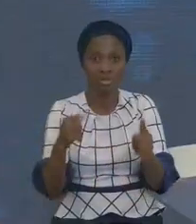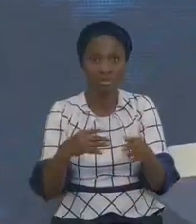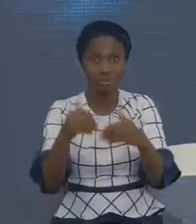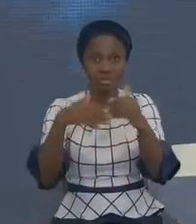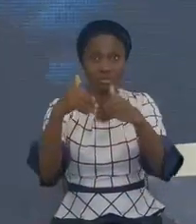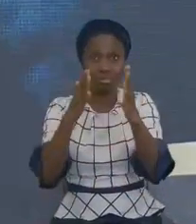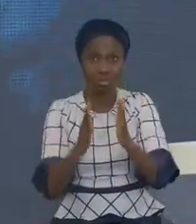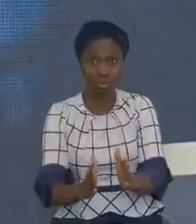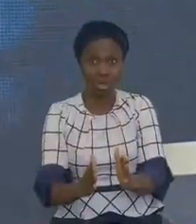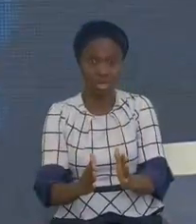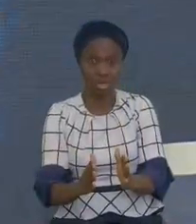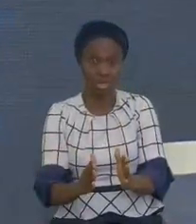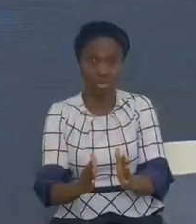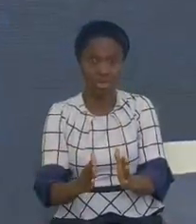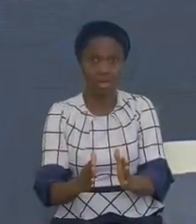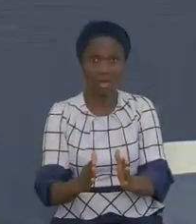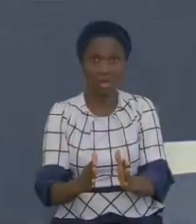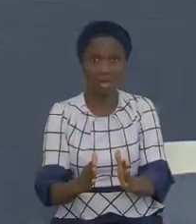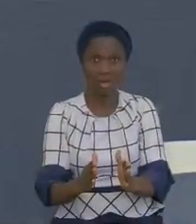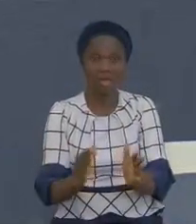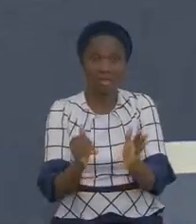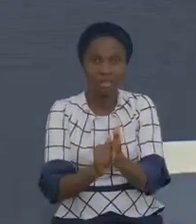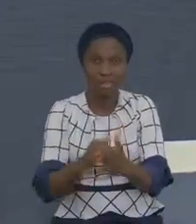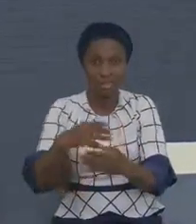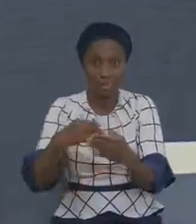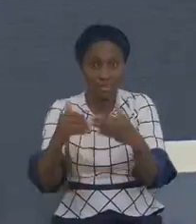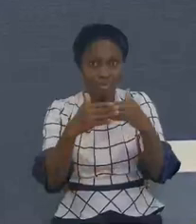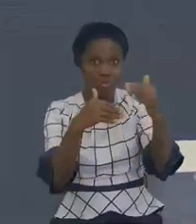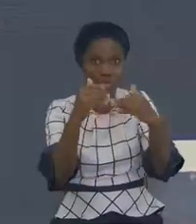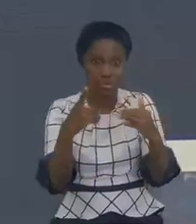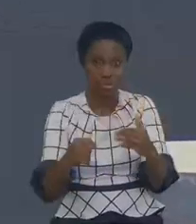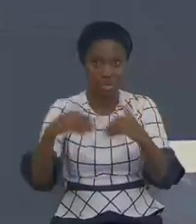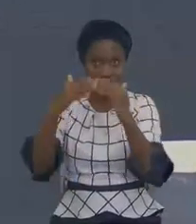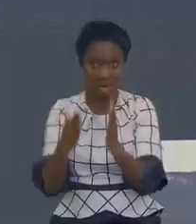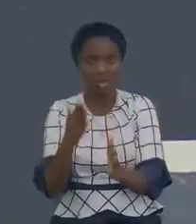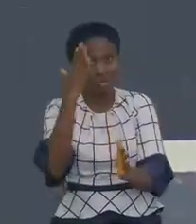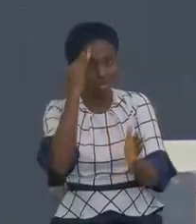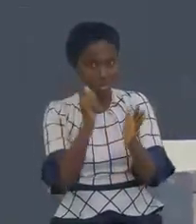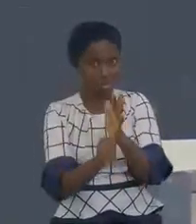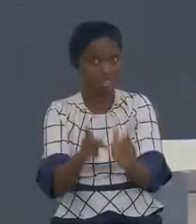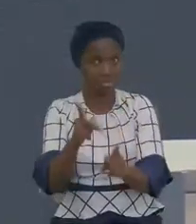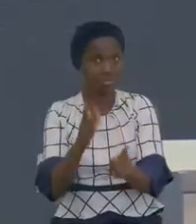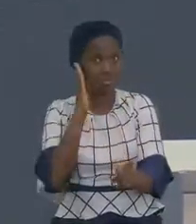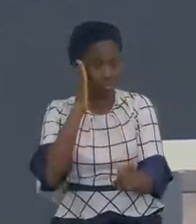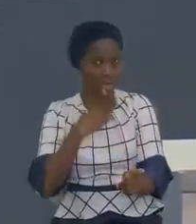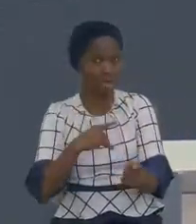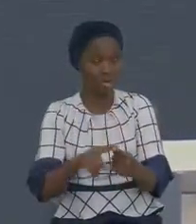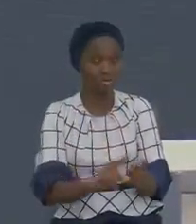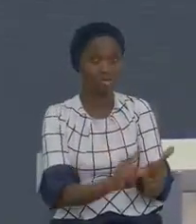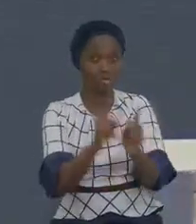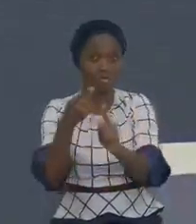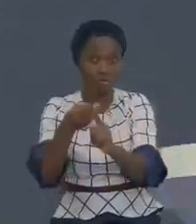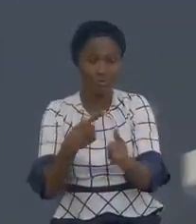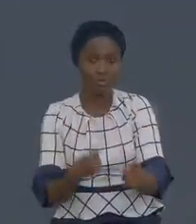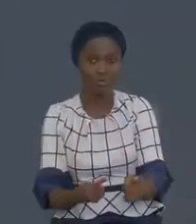et qui savait que les gens quitteront le rez-de-chaussée pour aller au dernier niveau, au dernier étage,